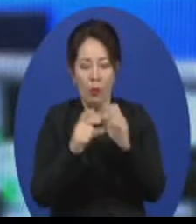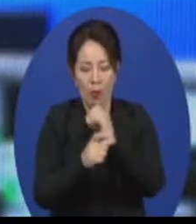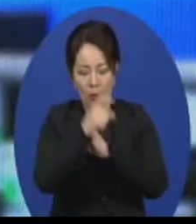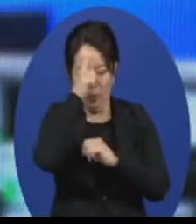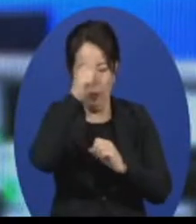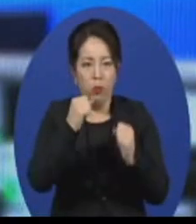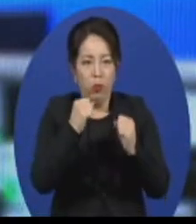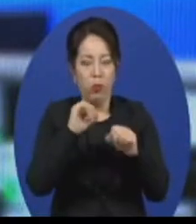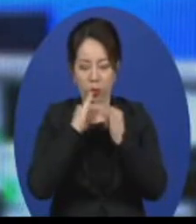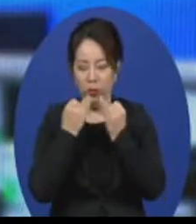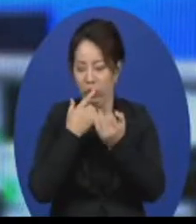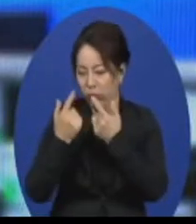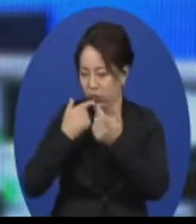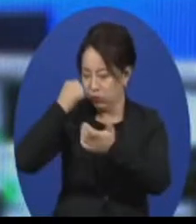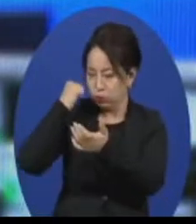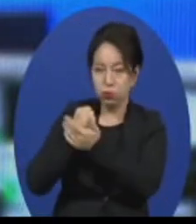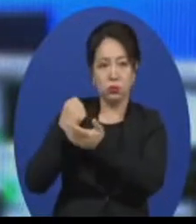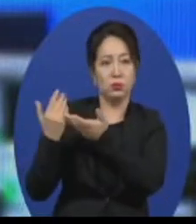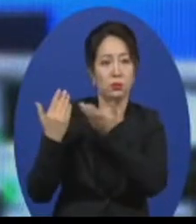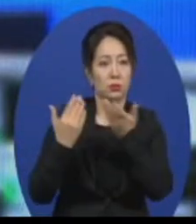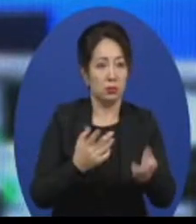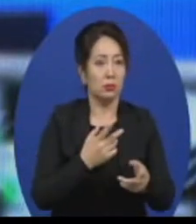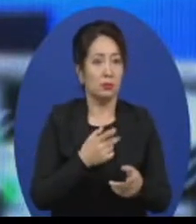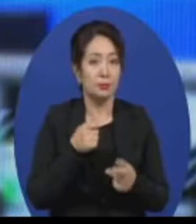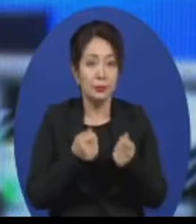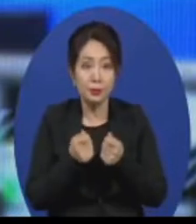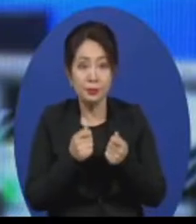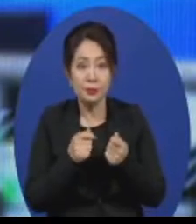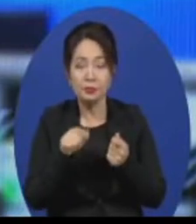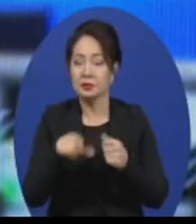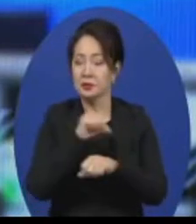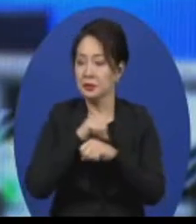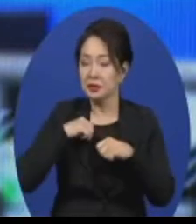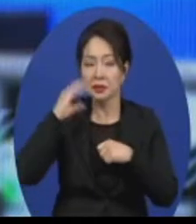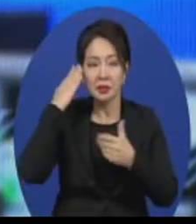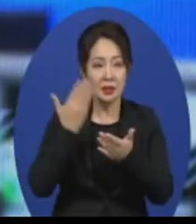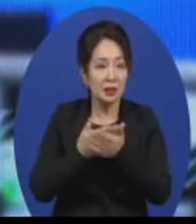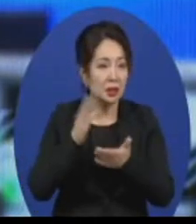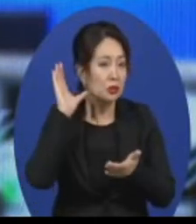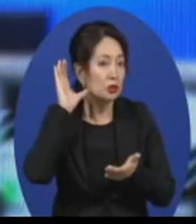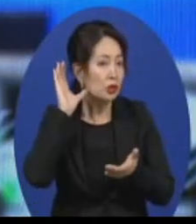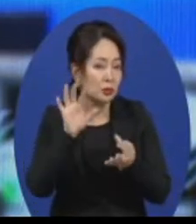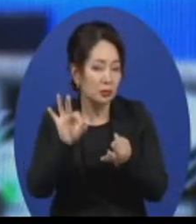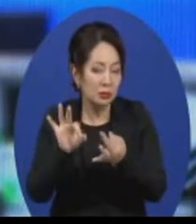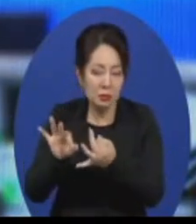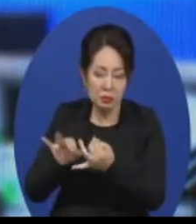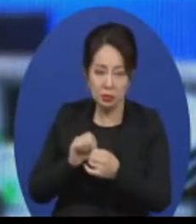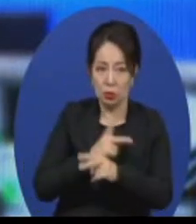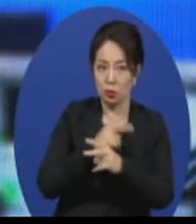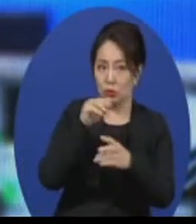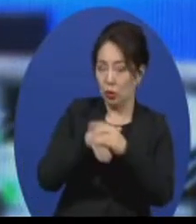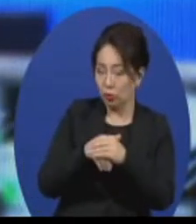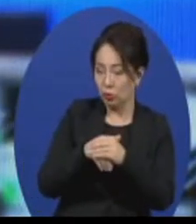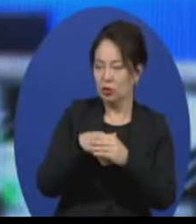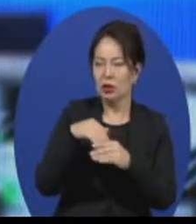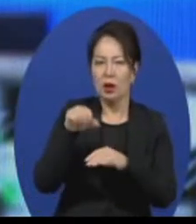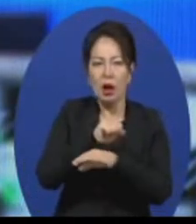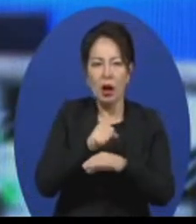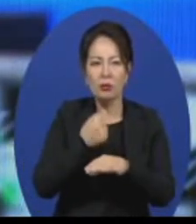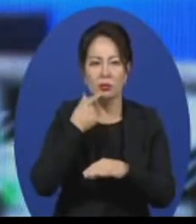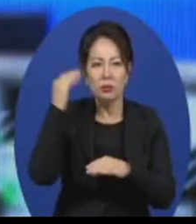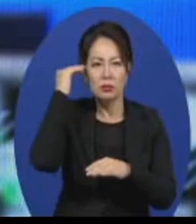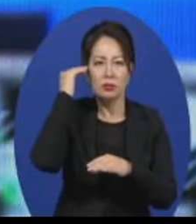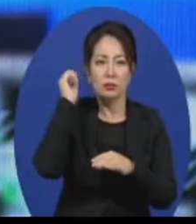мэдлийг удахгүй улсын хурл хуулийн зохицуулалтаар шийднэ. Тиймээс иргэдийн санд хүртэл сонсох, хууль тусгах, аймаг орнуудад нэн тулгамдсан